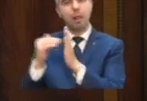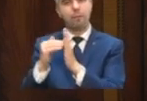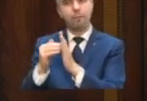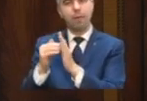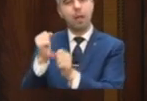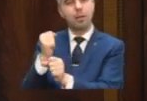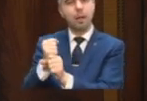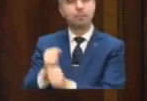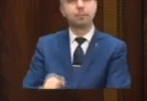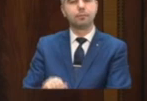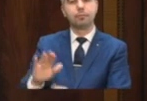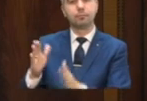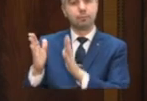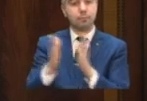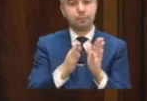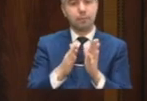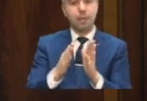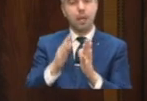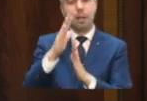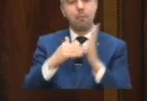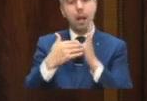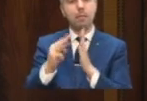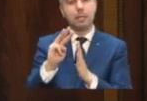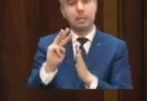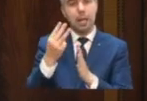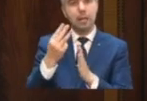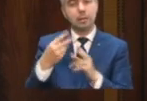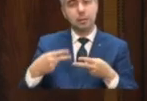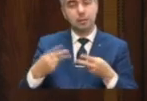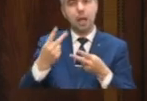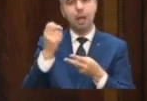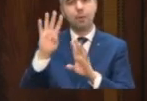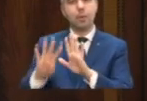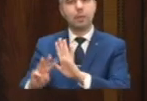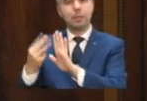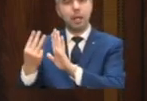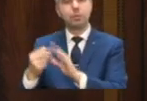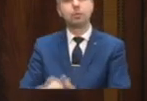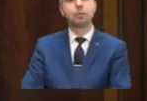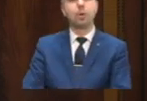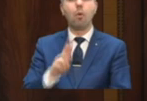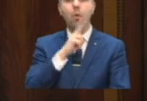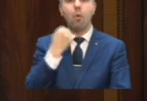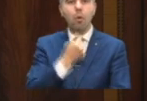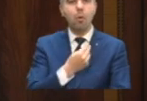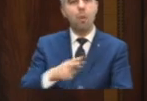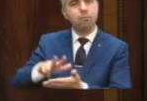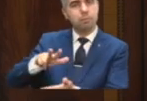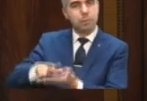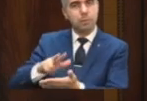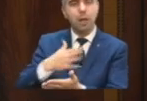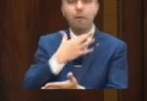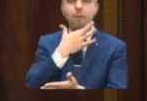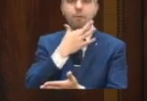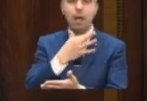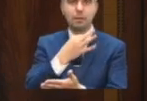البرنامج الثالث هو موجه إلى الطبقة المتوسطة اللي انطلق منذ 2013، اعتمدت الحكومة فيه بصدد تسهيلات